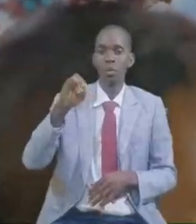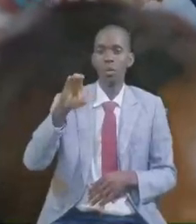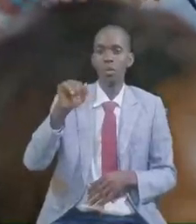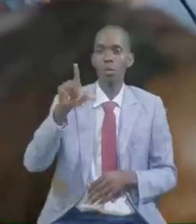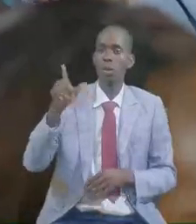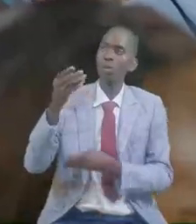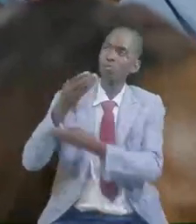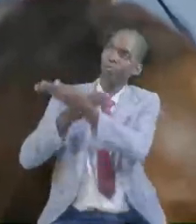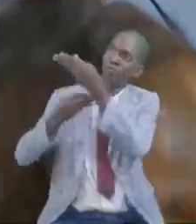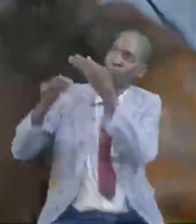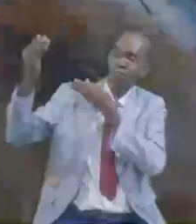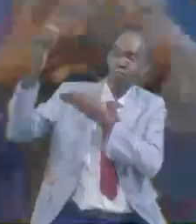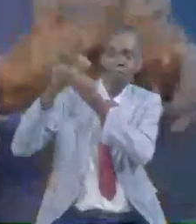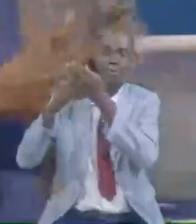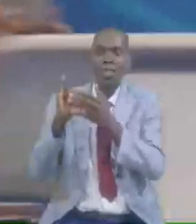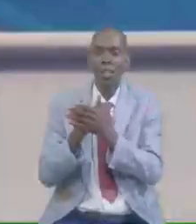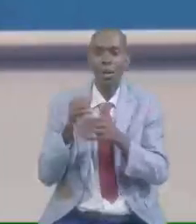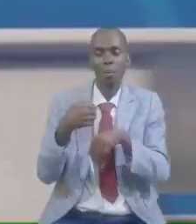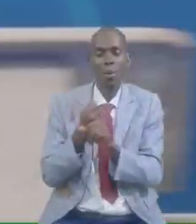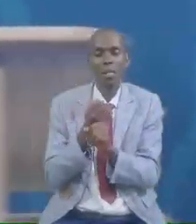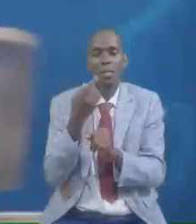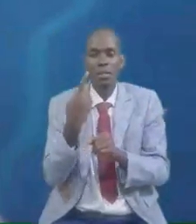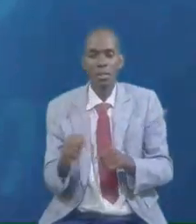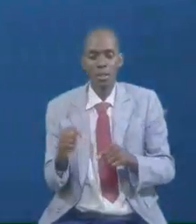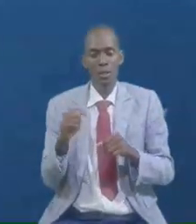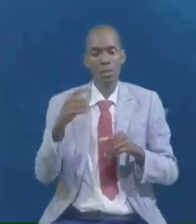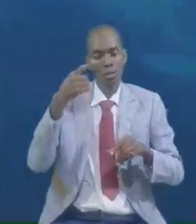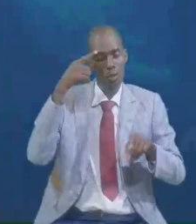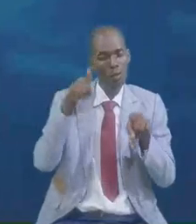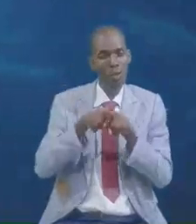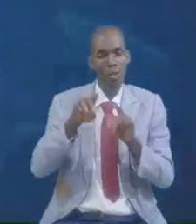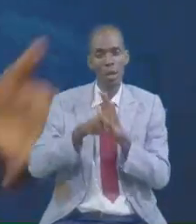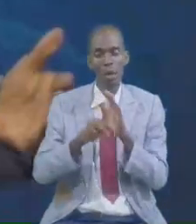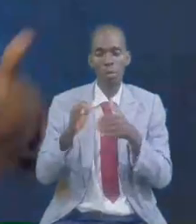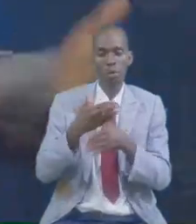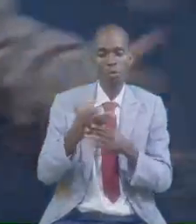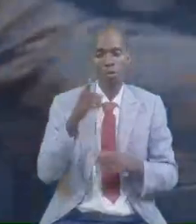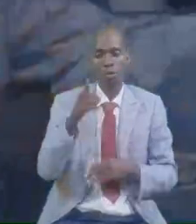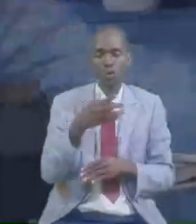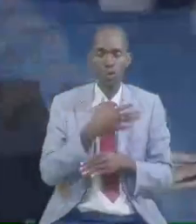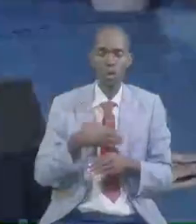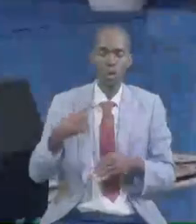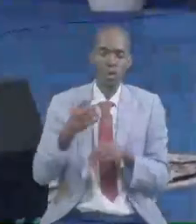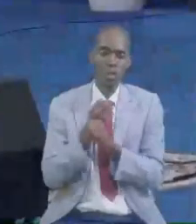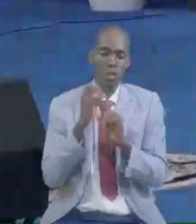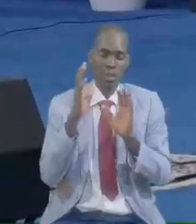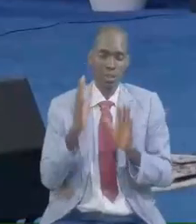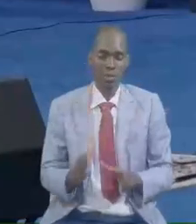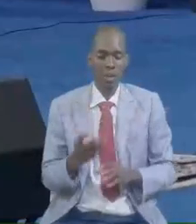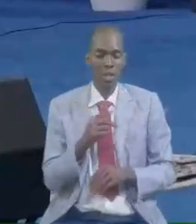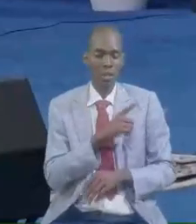qui fait que l'alliance entre toi et le Sauveur, entre toi et le Seigneur,